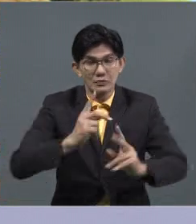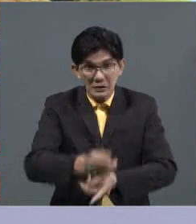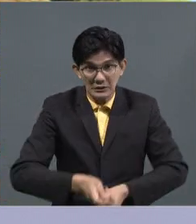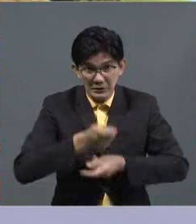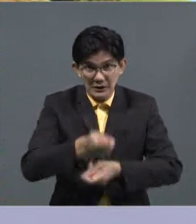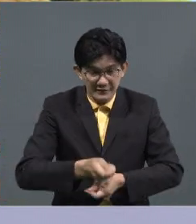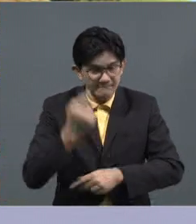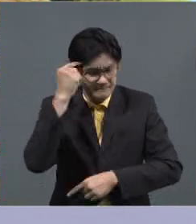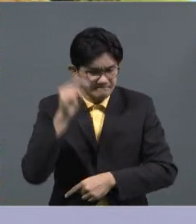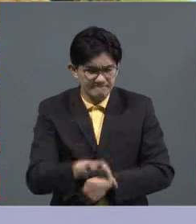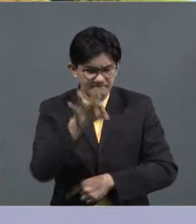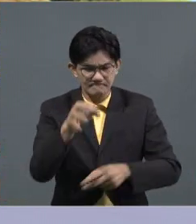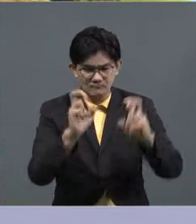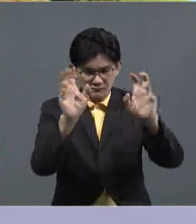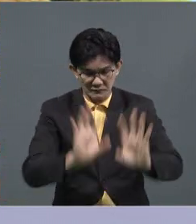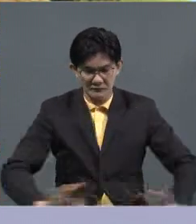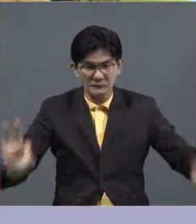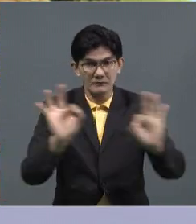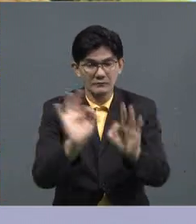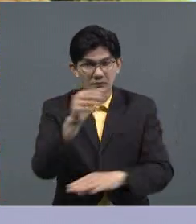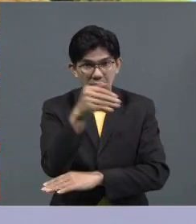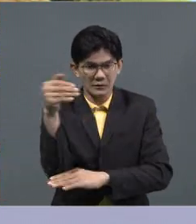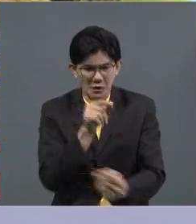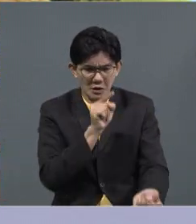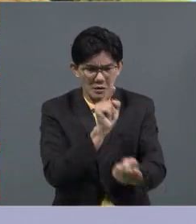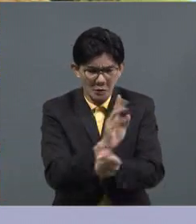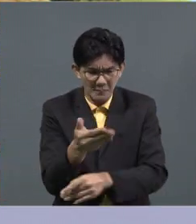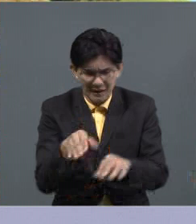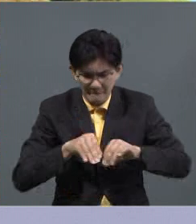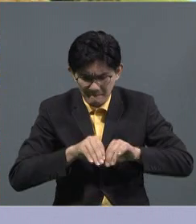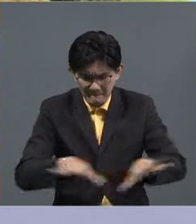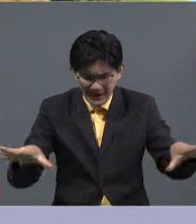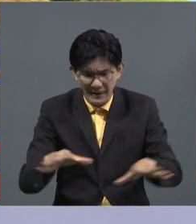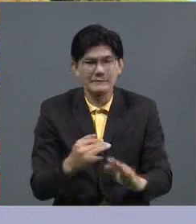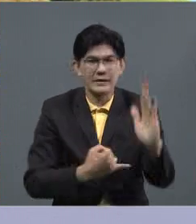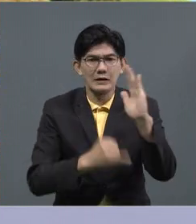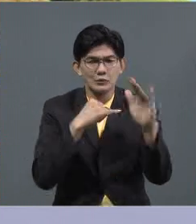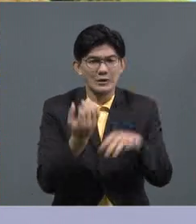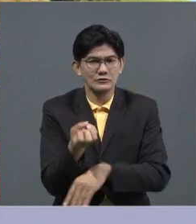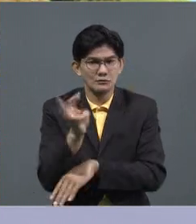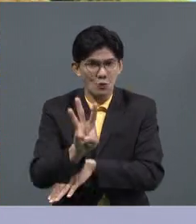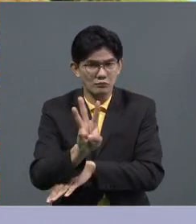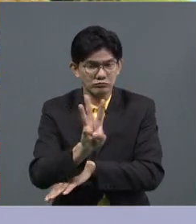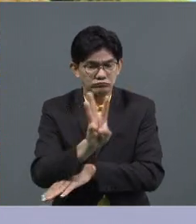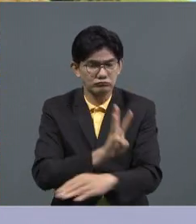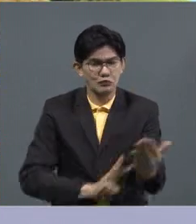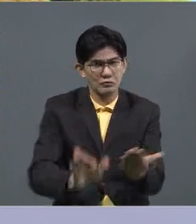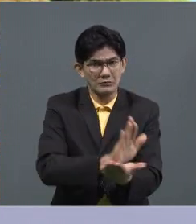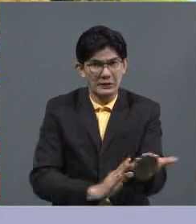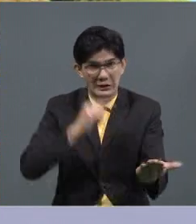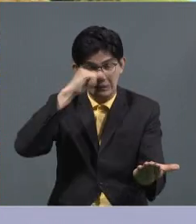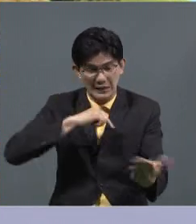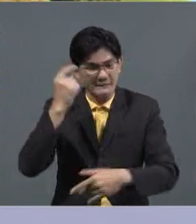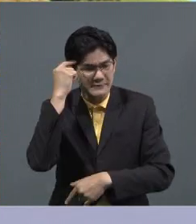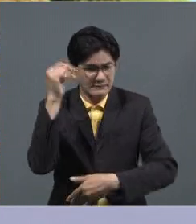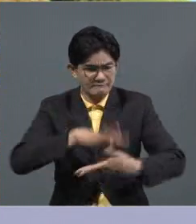รณ์ยกขึ้นมาเป็นวาระแห่งชาติเลยนะครับเพราะว่าเจอการระบาดทั้งหมดถึง16จังหวัดทั่วประเทศแล้วนะครับประเด็นคือเรา